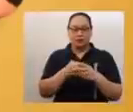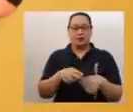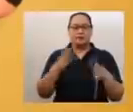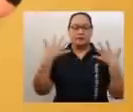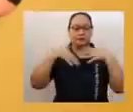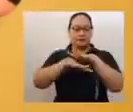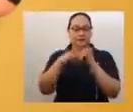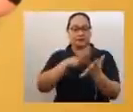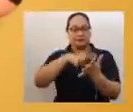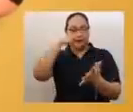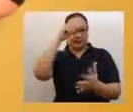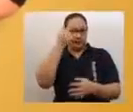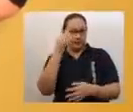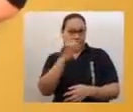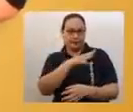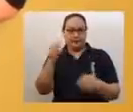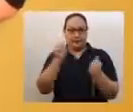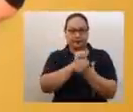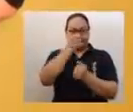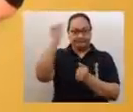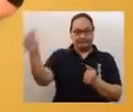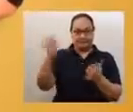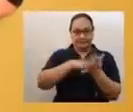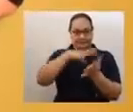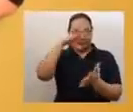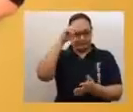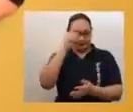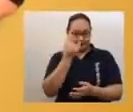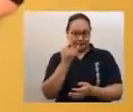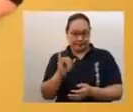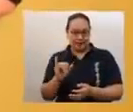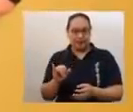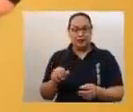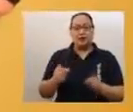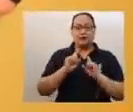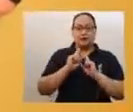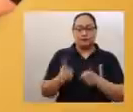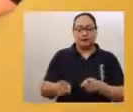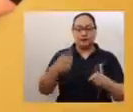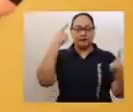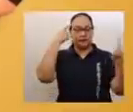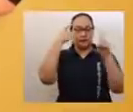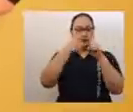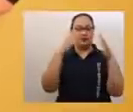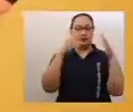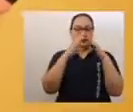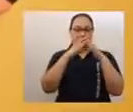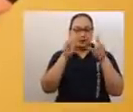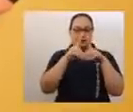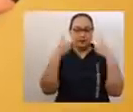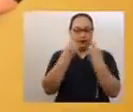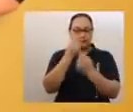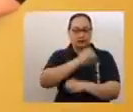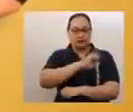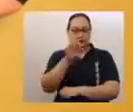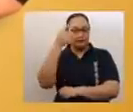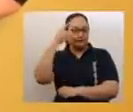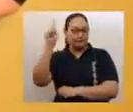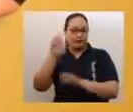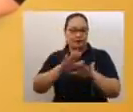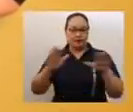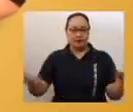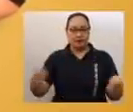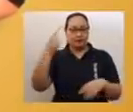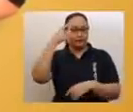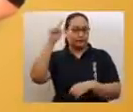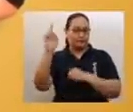blended learning at distance learning. Bilang pagtugon sa atikain ng City Division of San Fernando na para sa